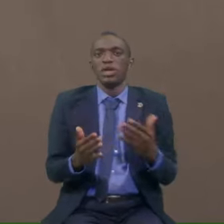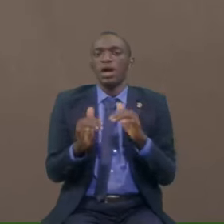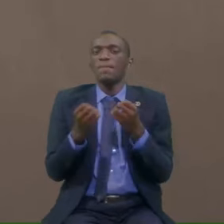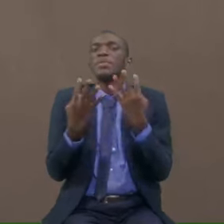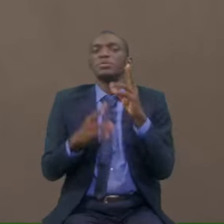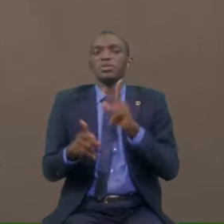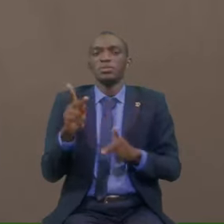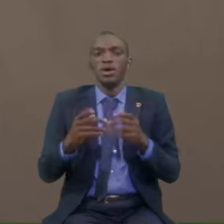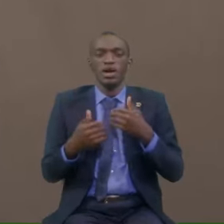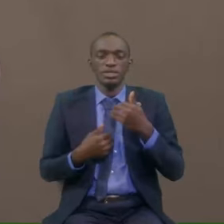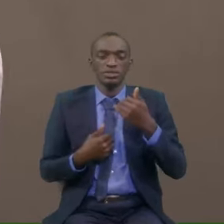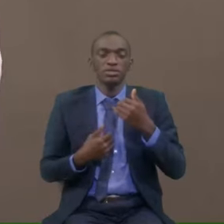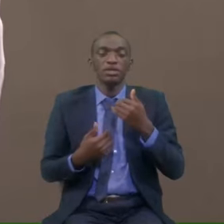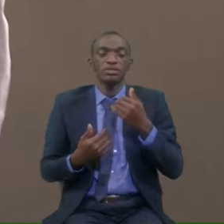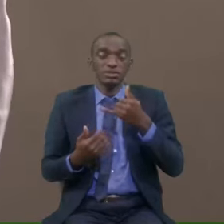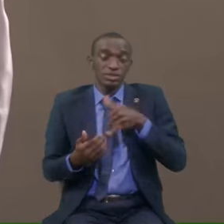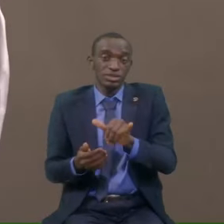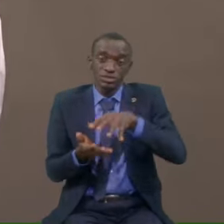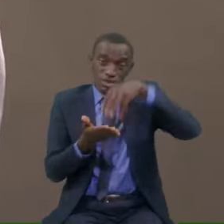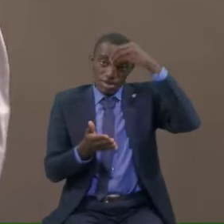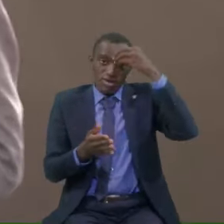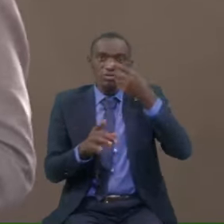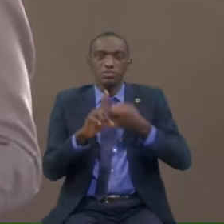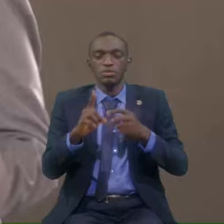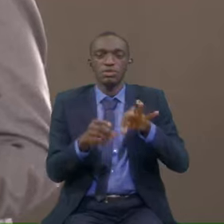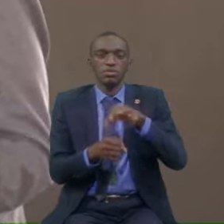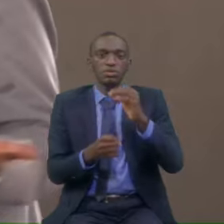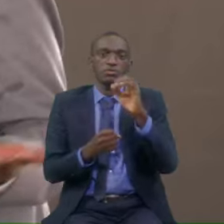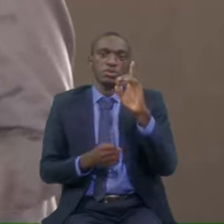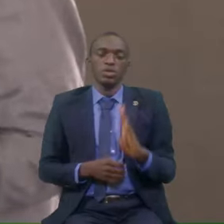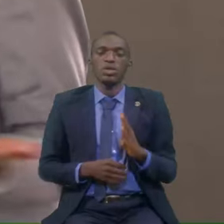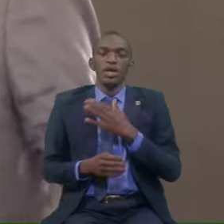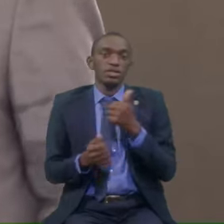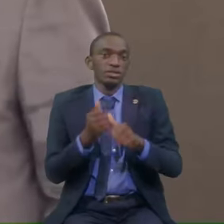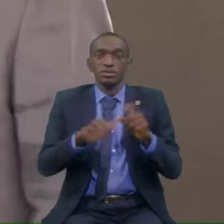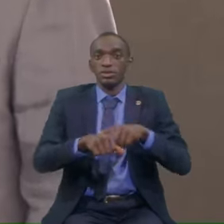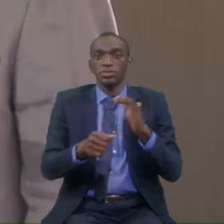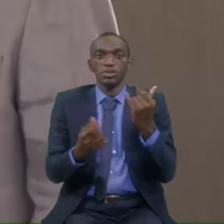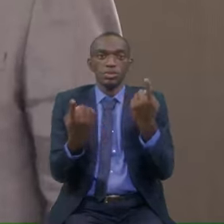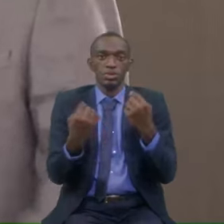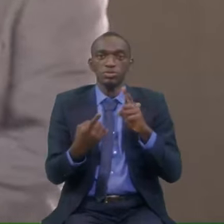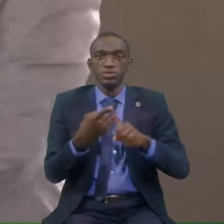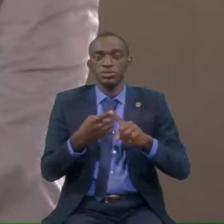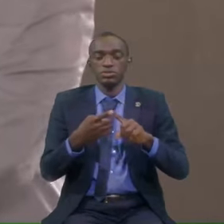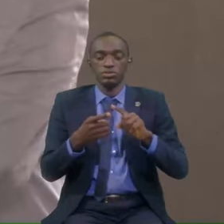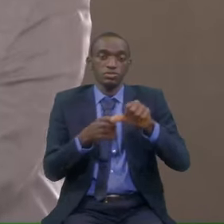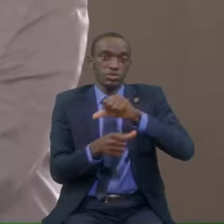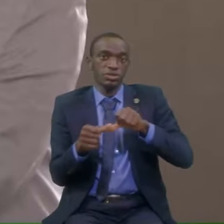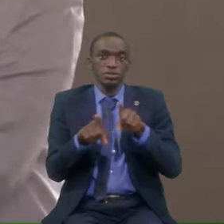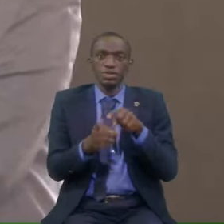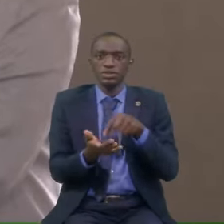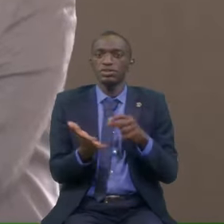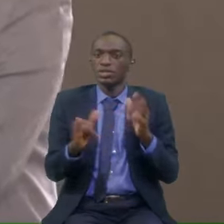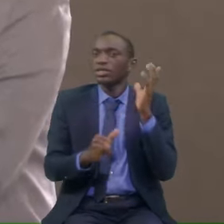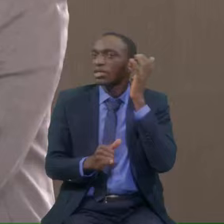reçoivent l'enseignement de l'Esprit de Dieu aujourd'hui. Et chaque fois qu'ils viennent dans une communion comme ça, s'ils entendent quelque chose qu'ils n'ont jamais